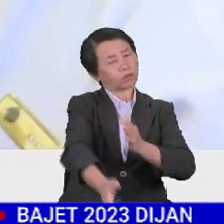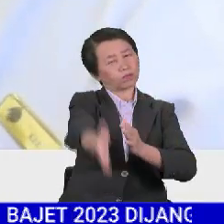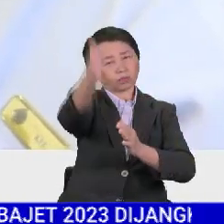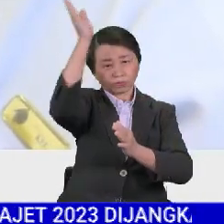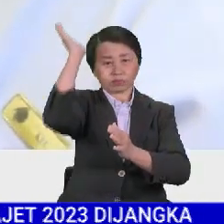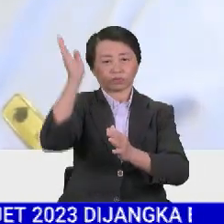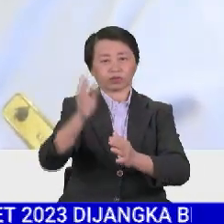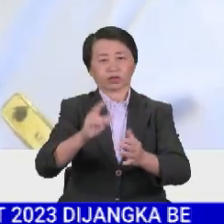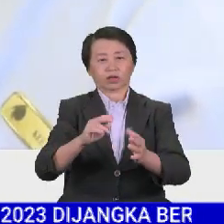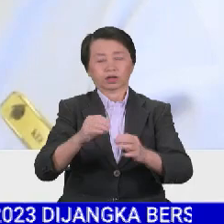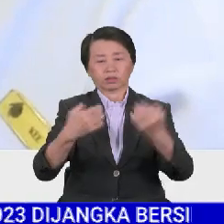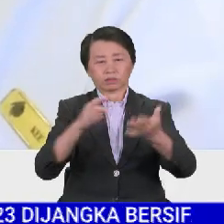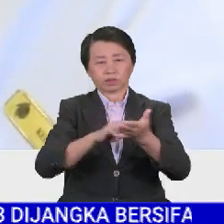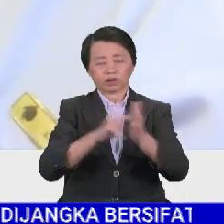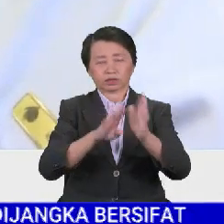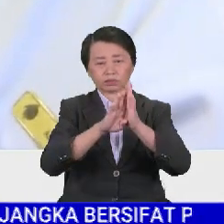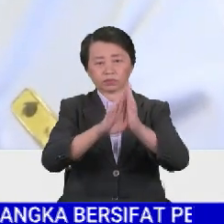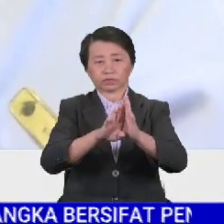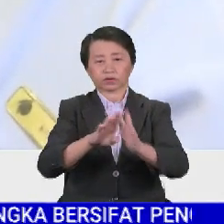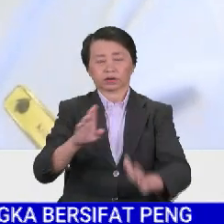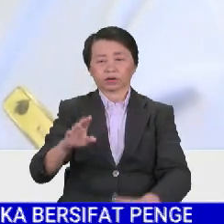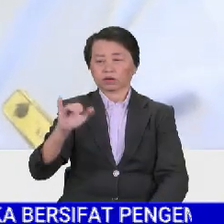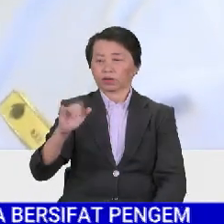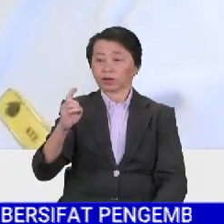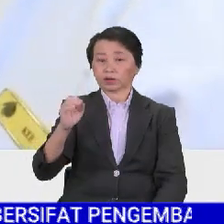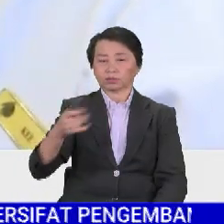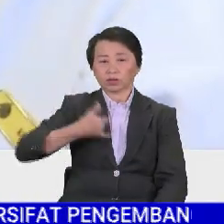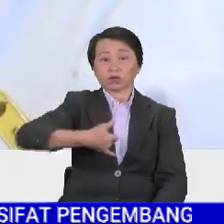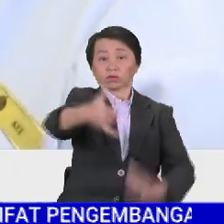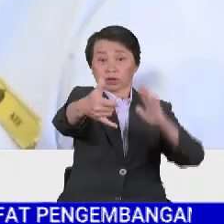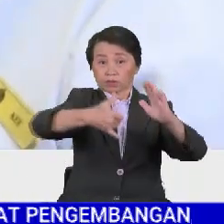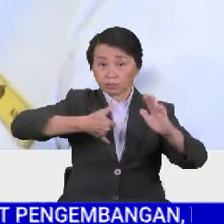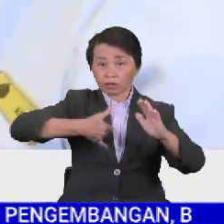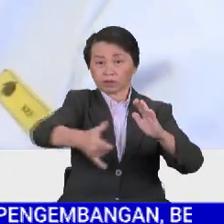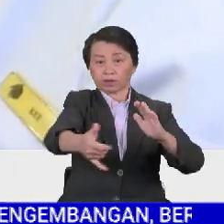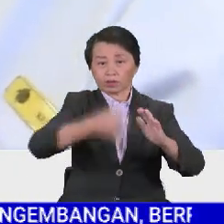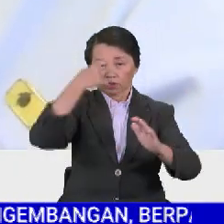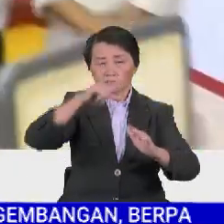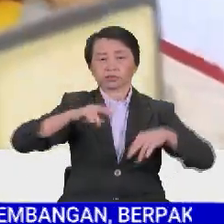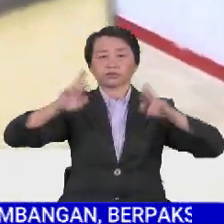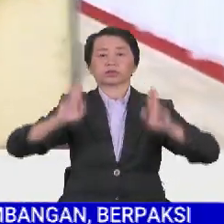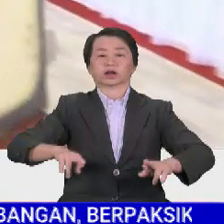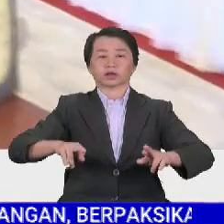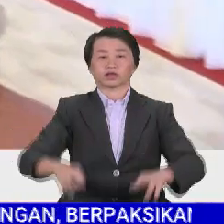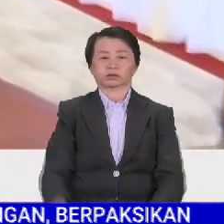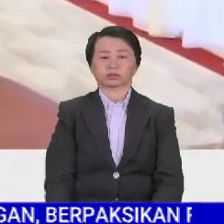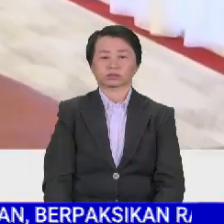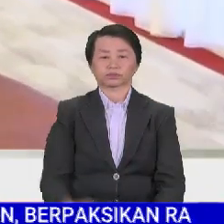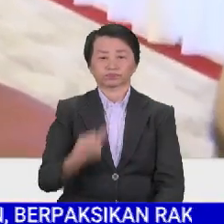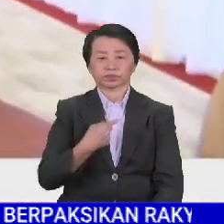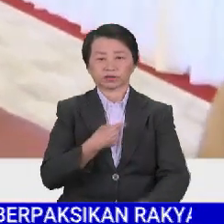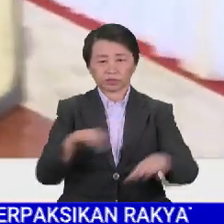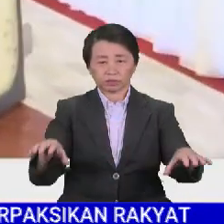ini maksud dia, dia membuktikan bahawa Tun sering keluar masuk untuk urusan rasmi dan untuk rakyat dia lah. Kami hasilkan satu